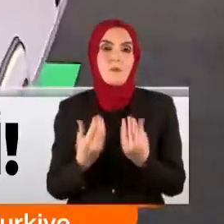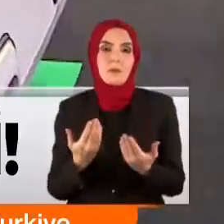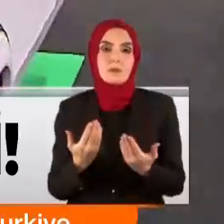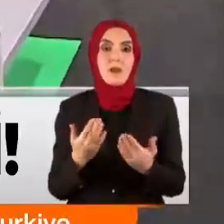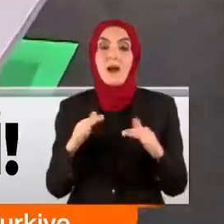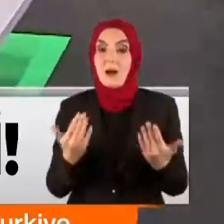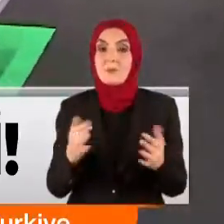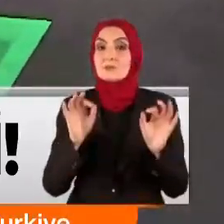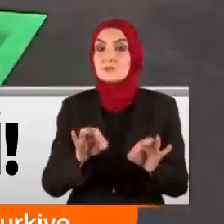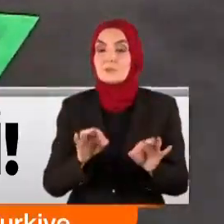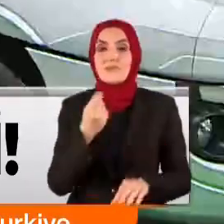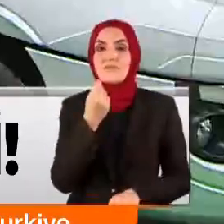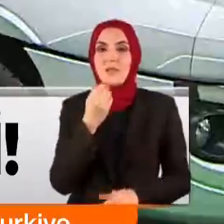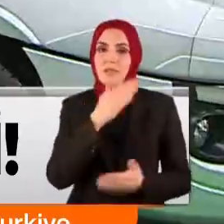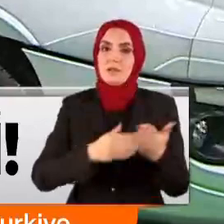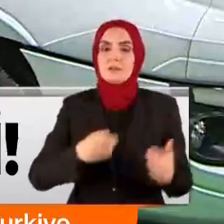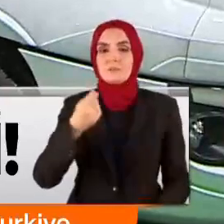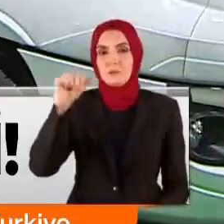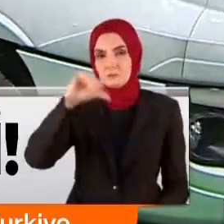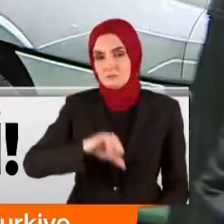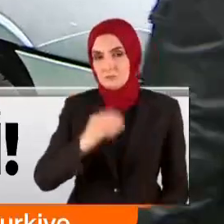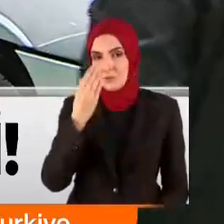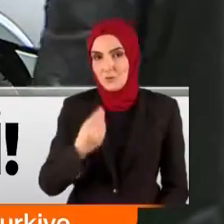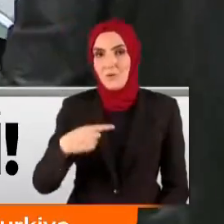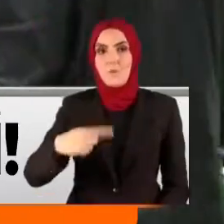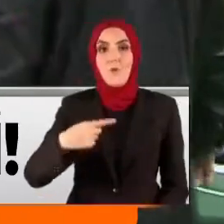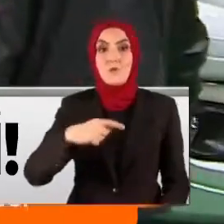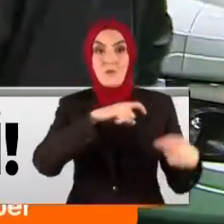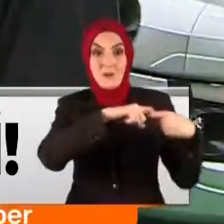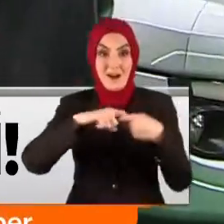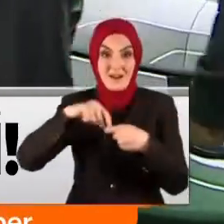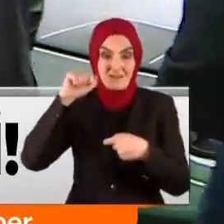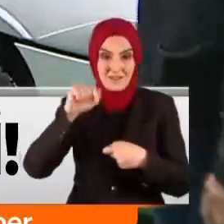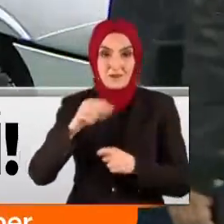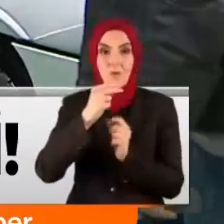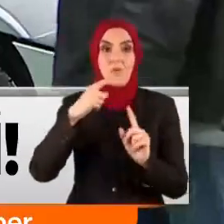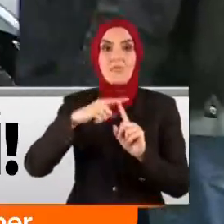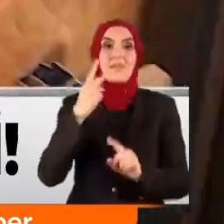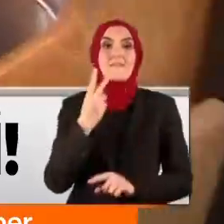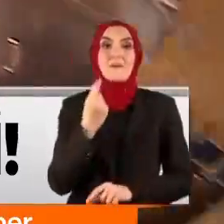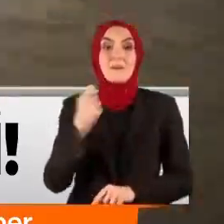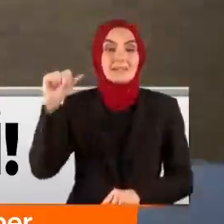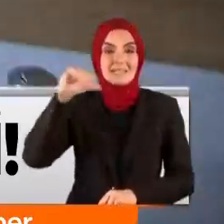yarı yarıya düşüyor. Motorlu karavanlarda ÖTV indirimi meclisten geçti. Sektör heyecanlı.